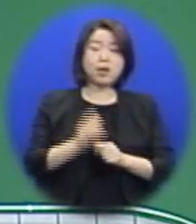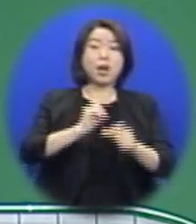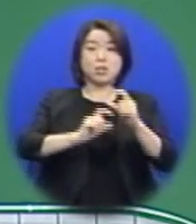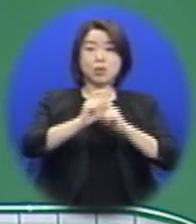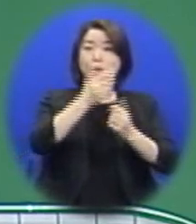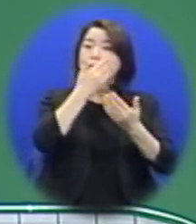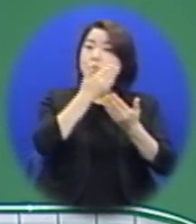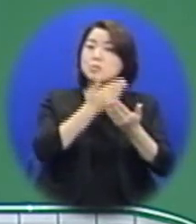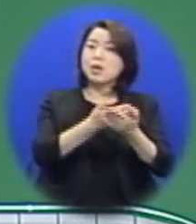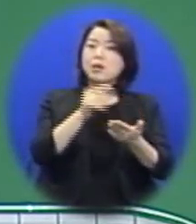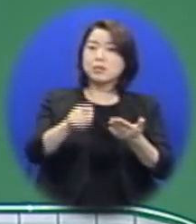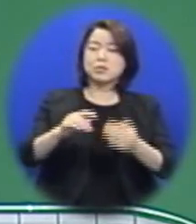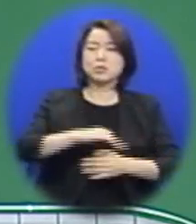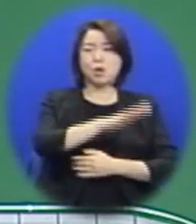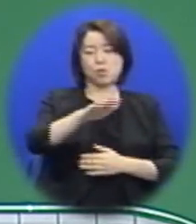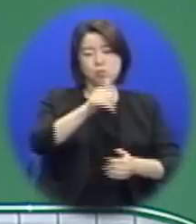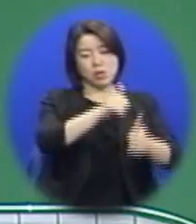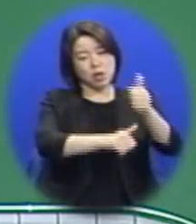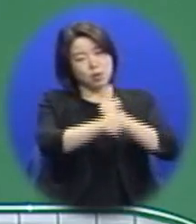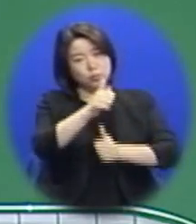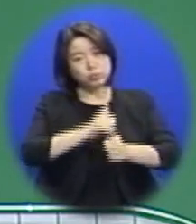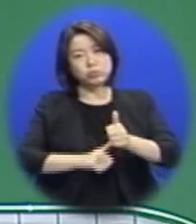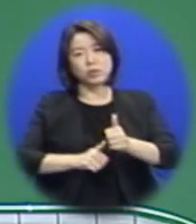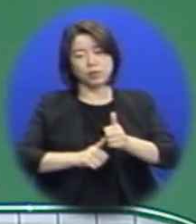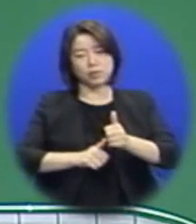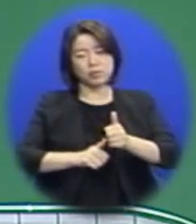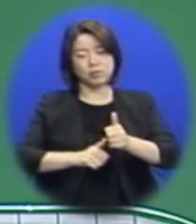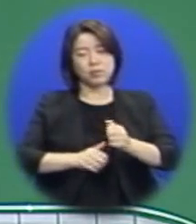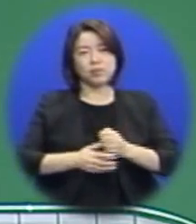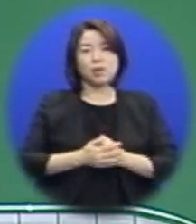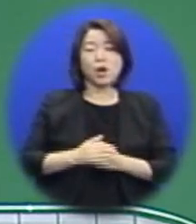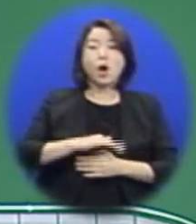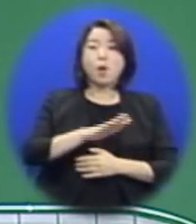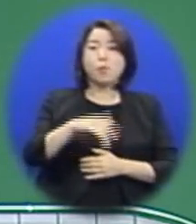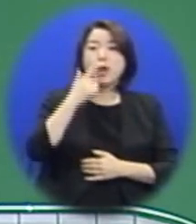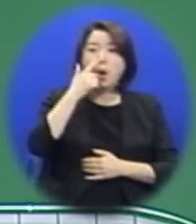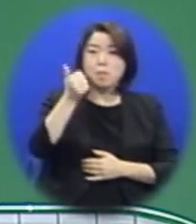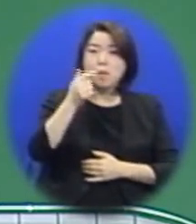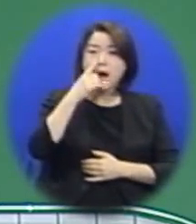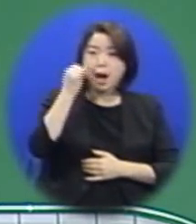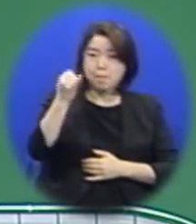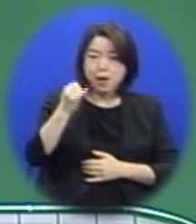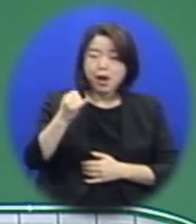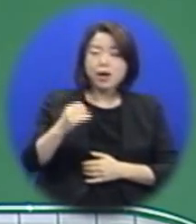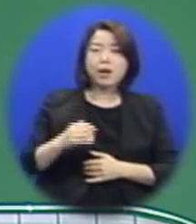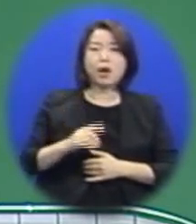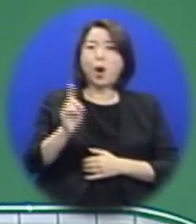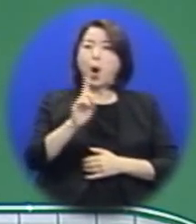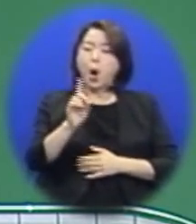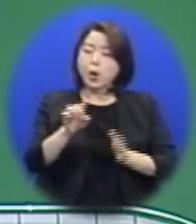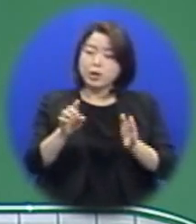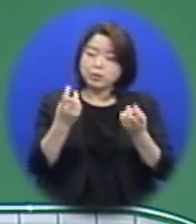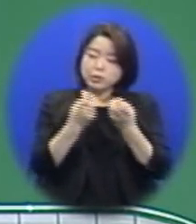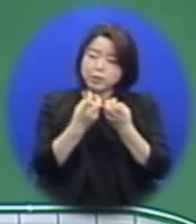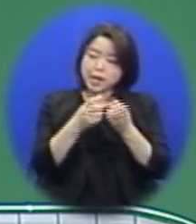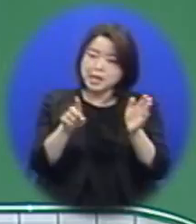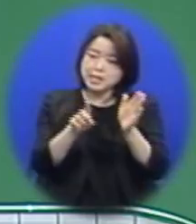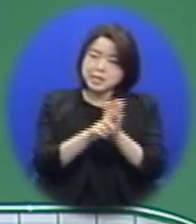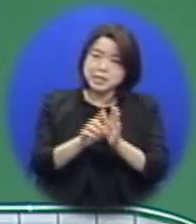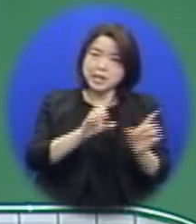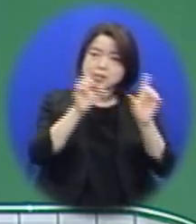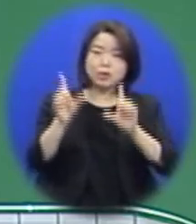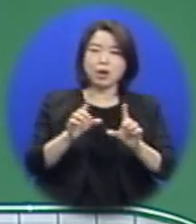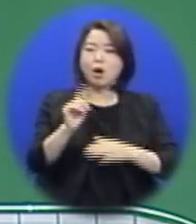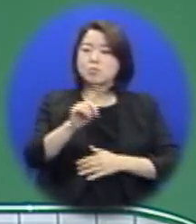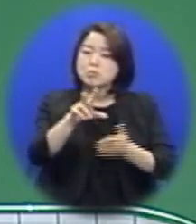중요한 것은 우리들의 후손들입니다. 우리 아빠와 우리 엄마 어떻게 신앙생활 했었는지, 무슨